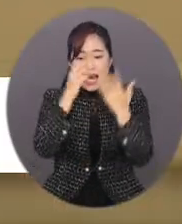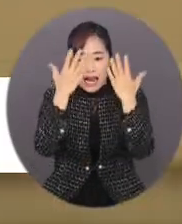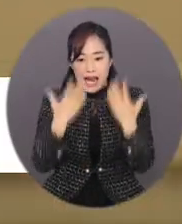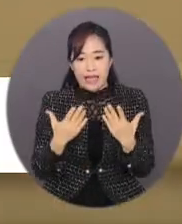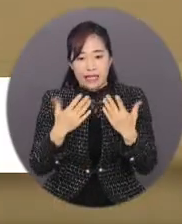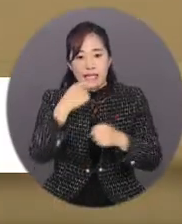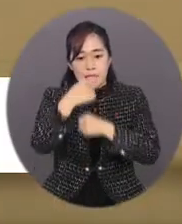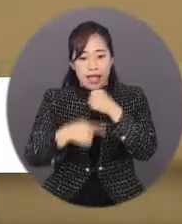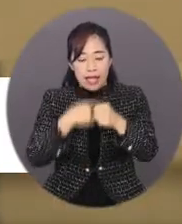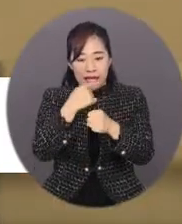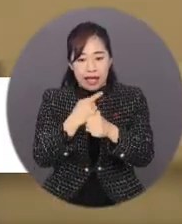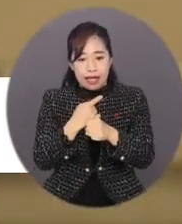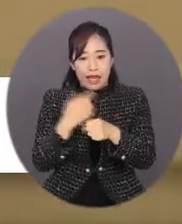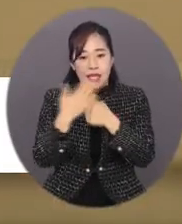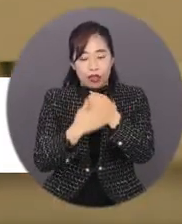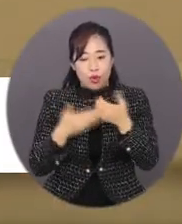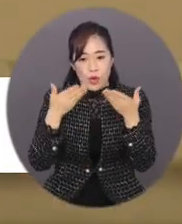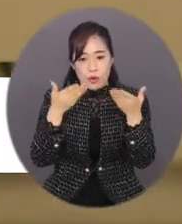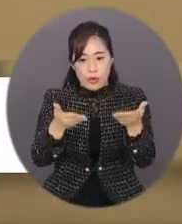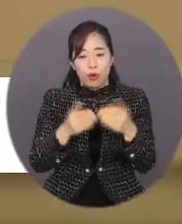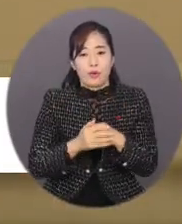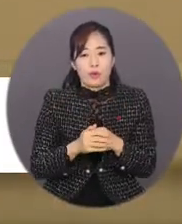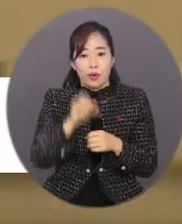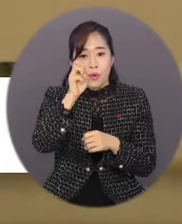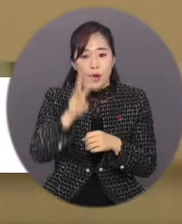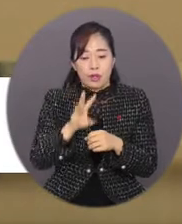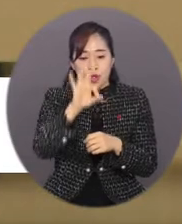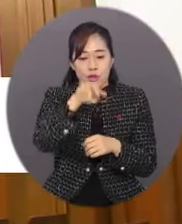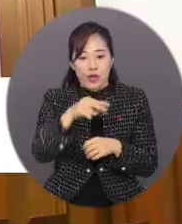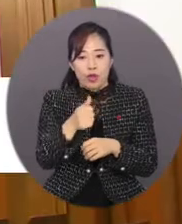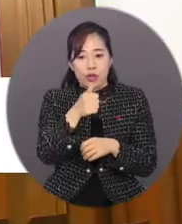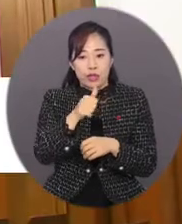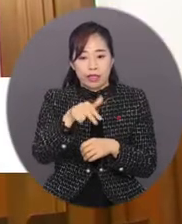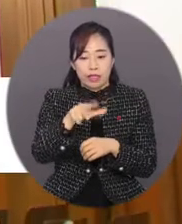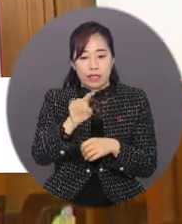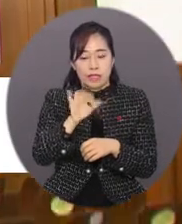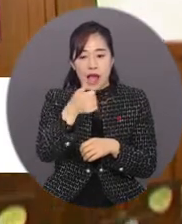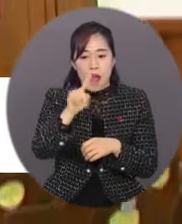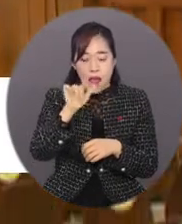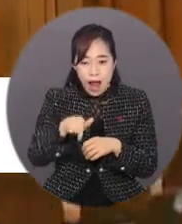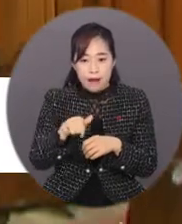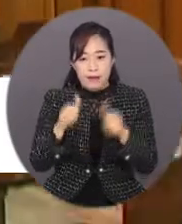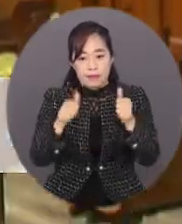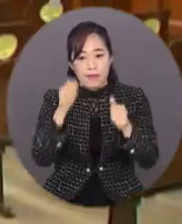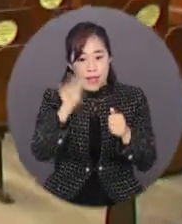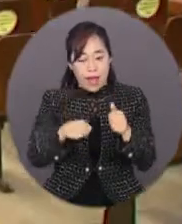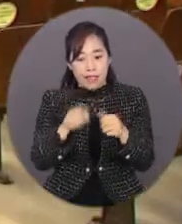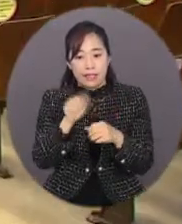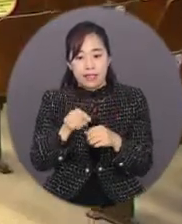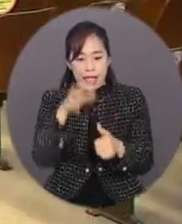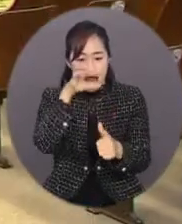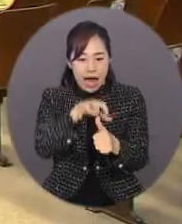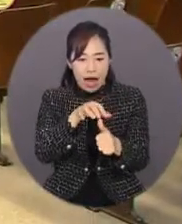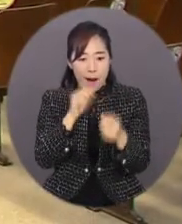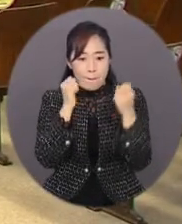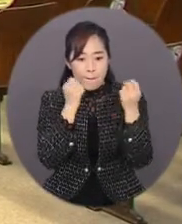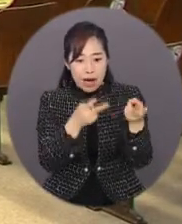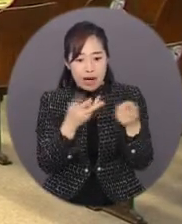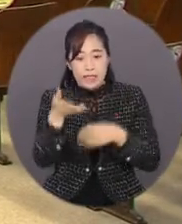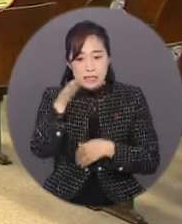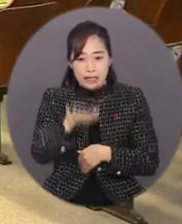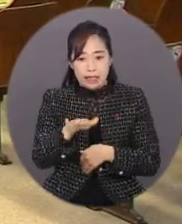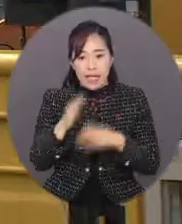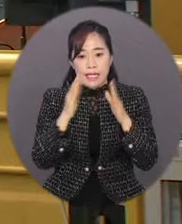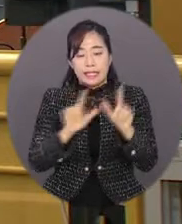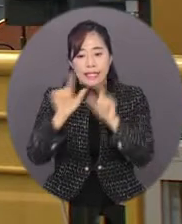집행을 1년 유예했습니다. 광주지법 김정훈 부장판사는 지난 9월 자가격리 통보를 받고도 주거지를